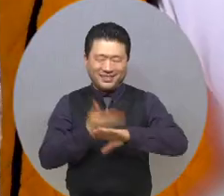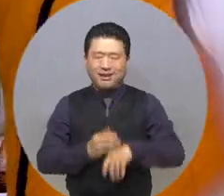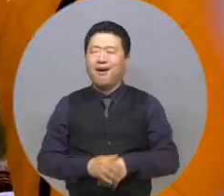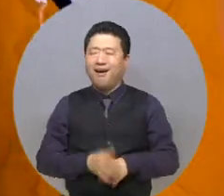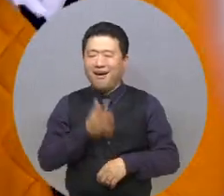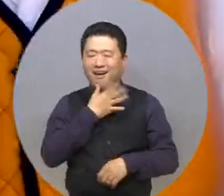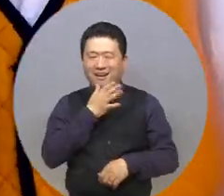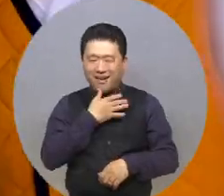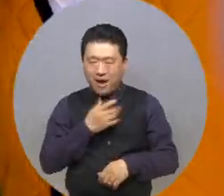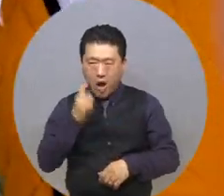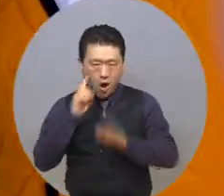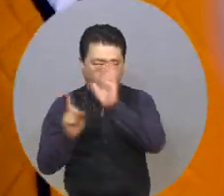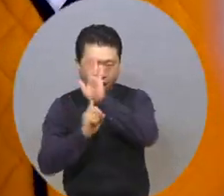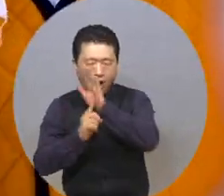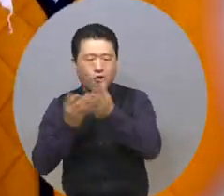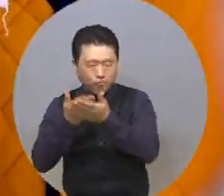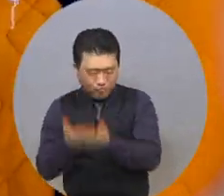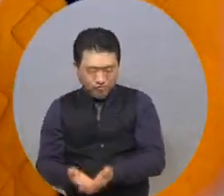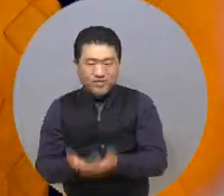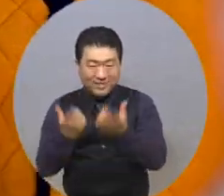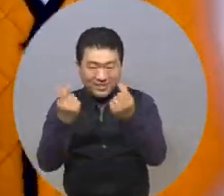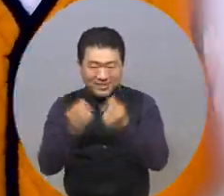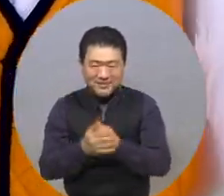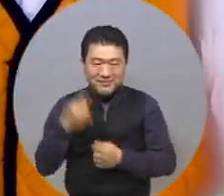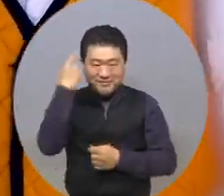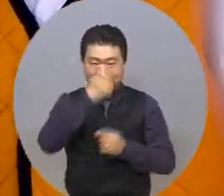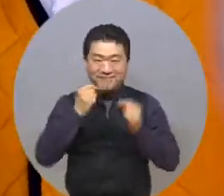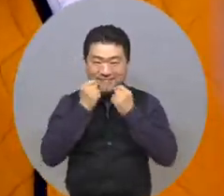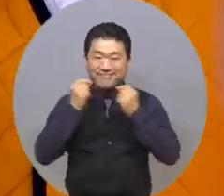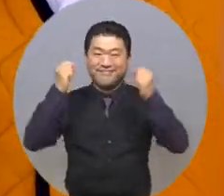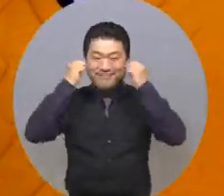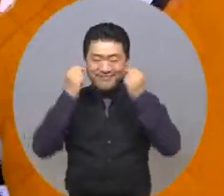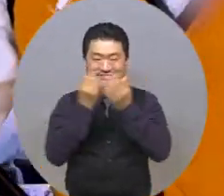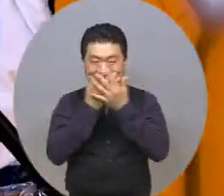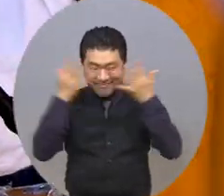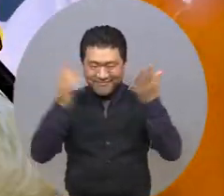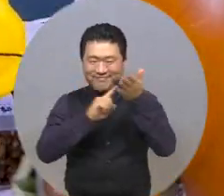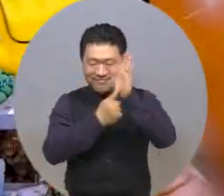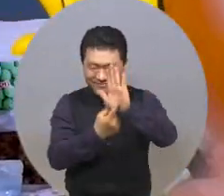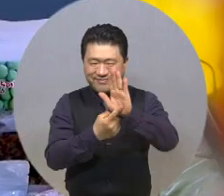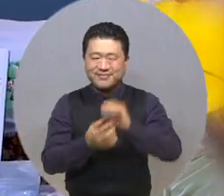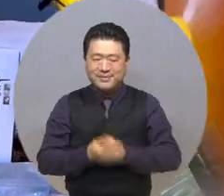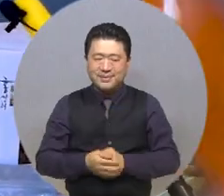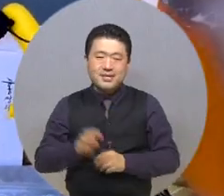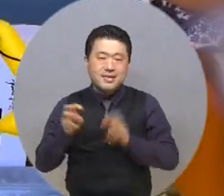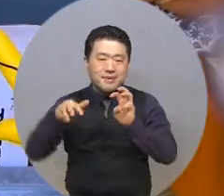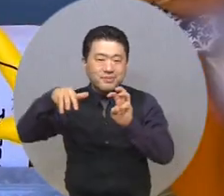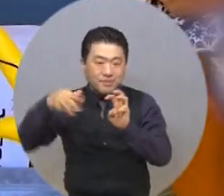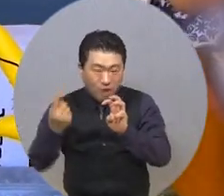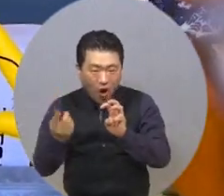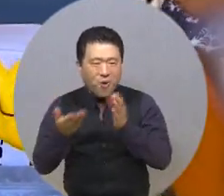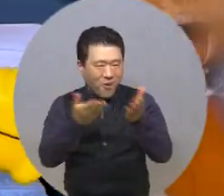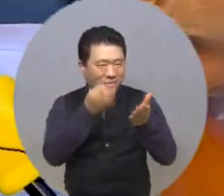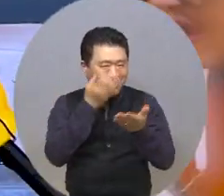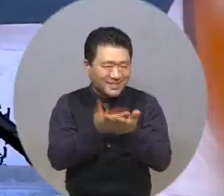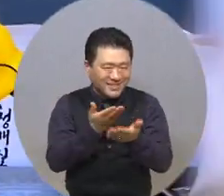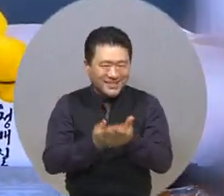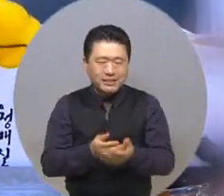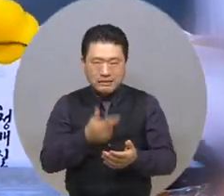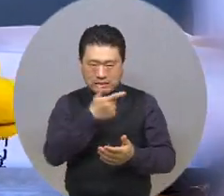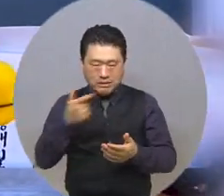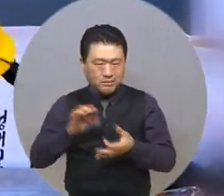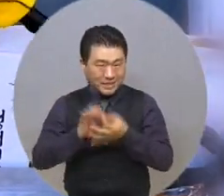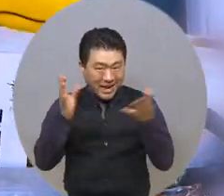방송에 보이는 게 다거든요. 그럼. 자 앞에서 보시고 화남미소 함께 자 큰 거 갖고 나오셔도 시간은 30초 똑같습니다. 네.